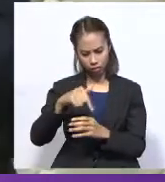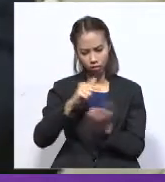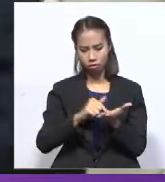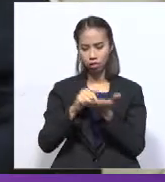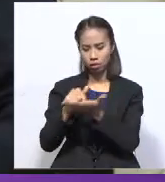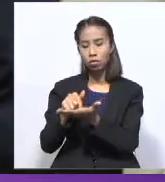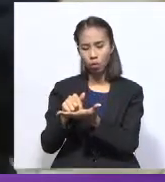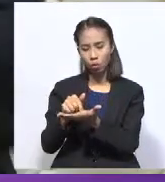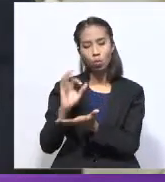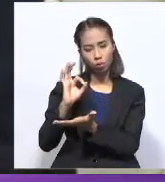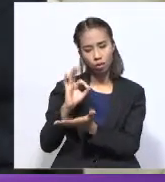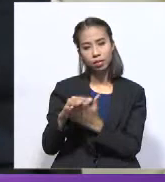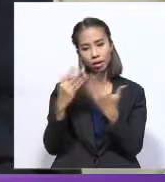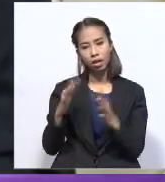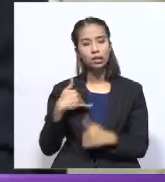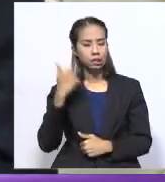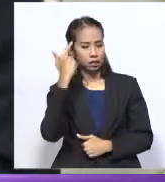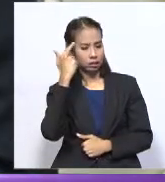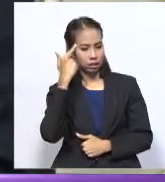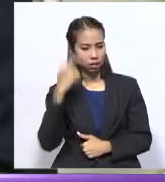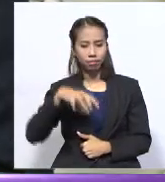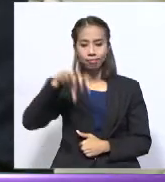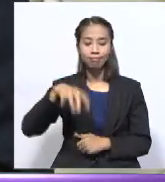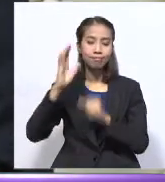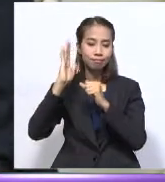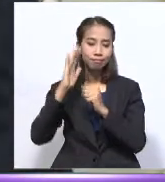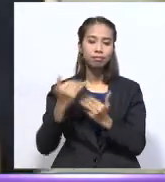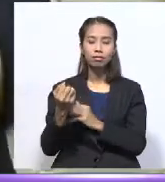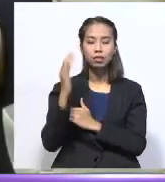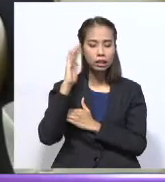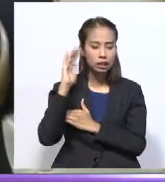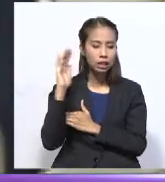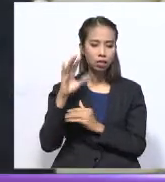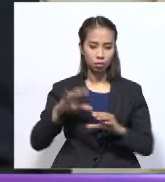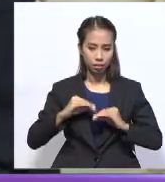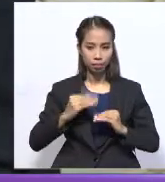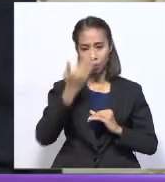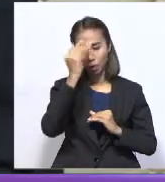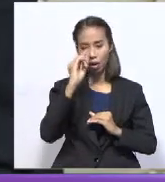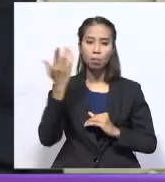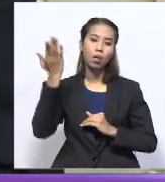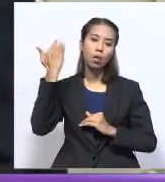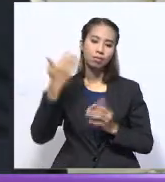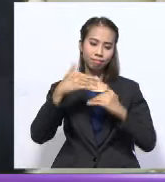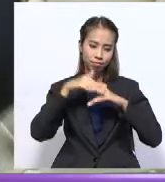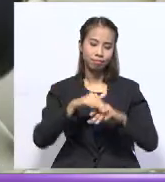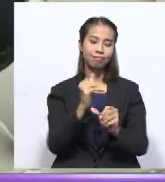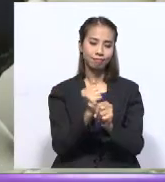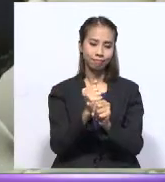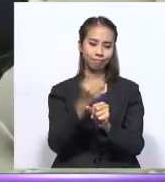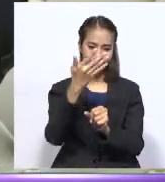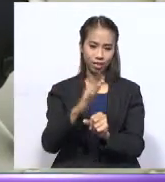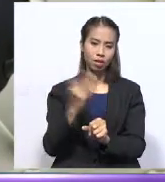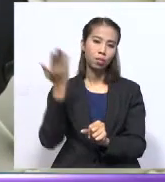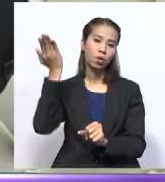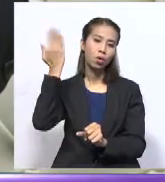ได้นำเสนอโดยเชื่อมั่นนะคะในการทำงานของกรมประชาสัมพันธ์เนื่องจากว่าที่ผ่านมาก็เคยบูรณาการร่วมกันทำงานในสมัยที่ดำร